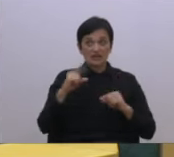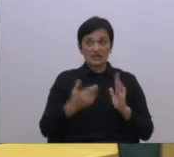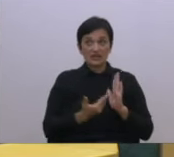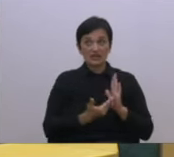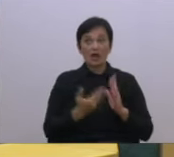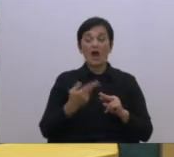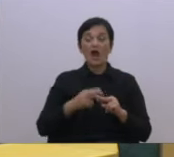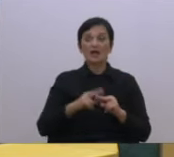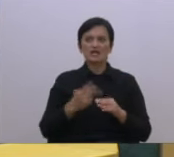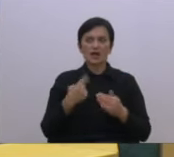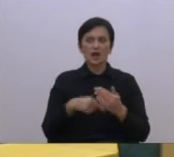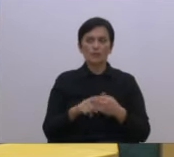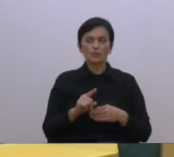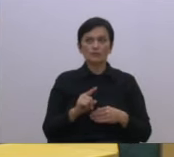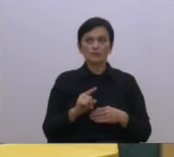აქედან გამომდინარე